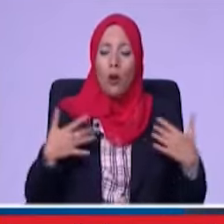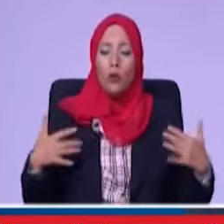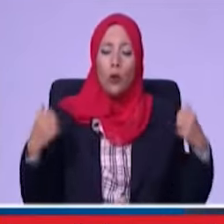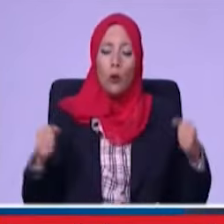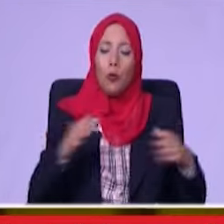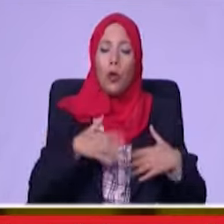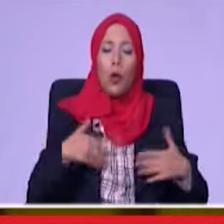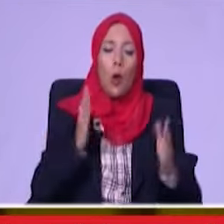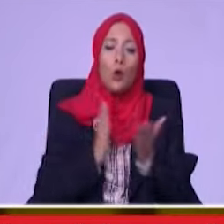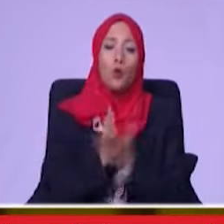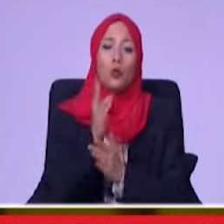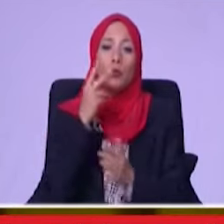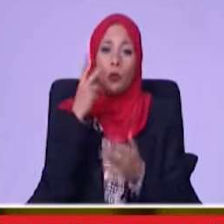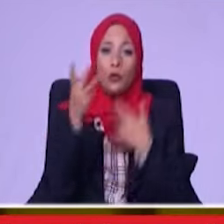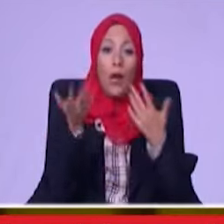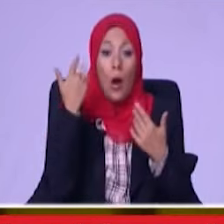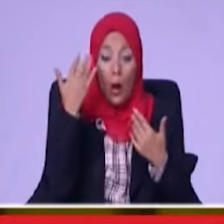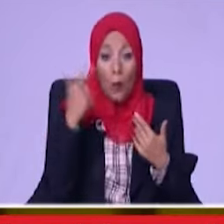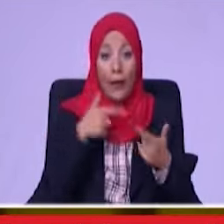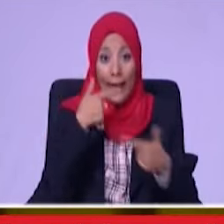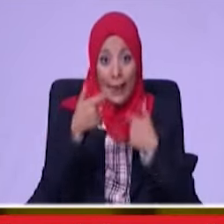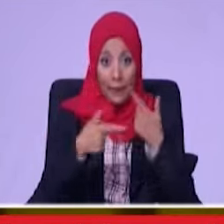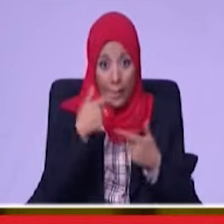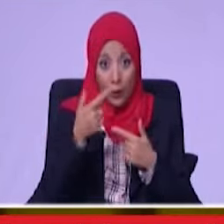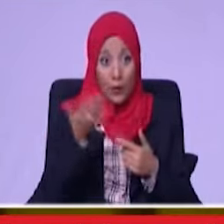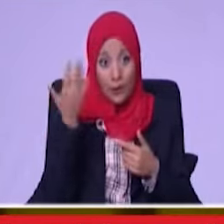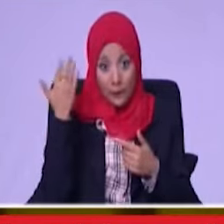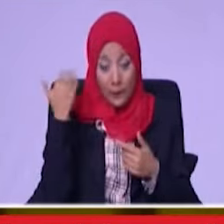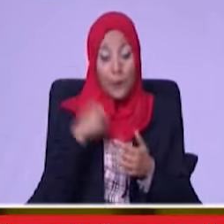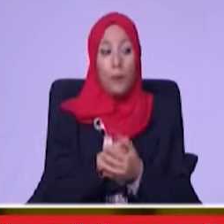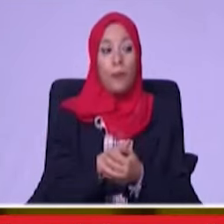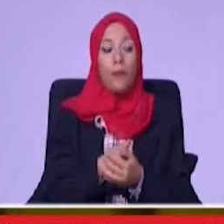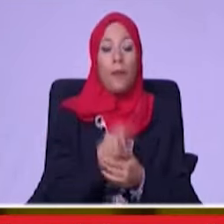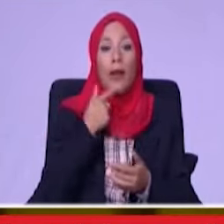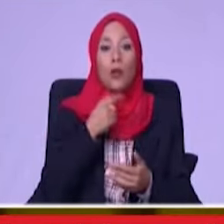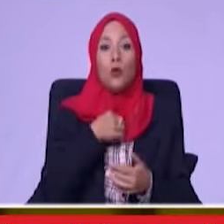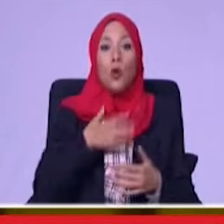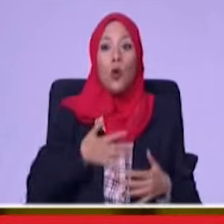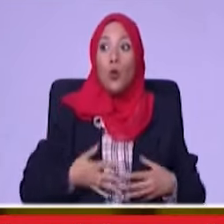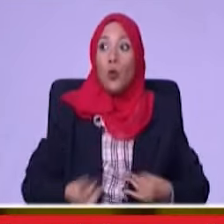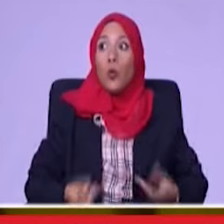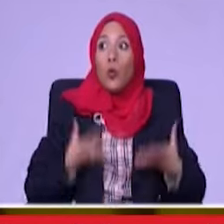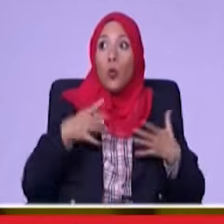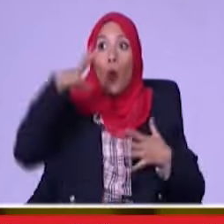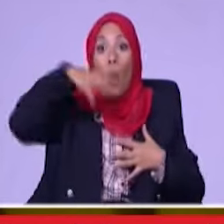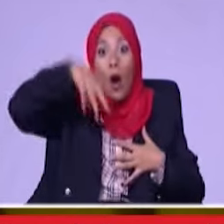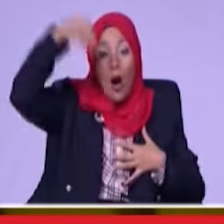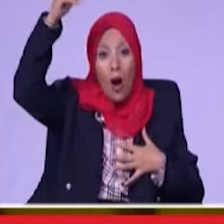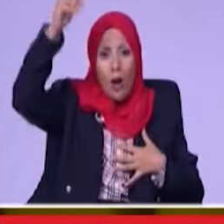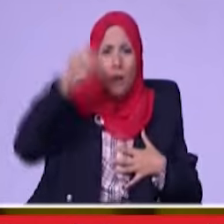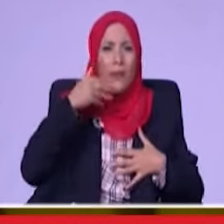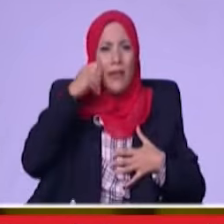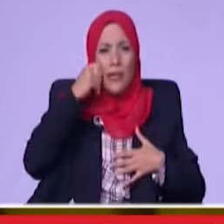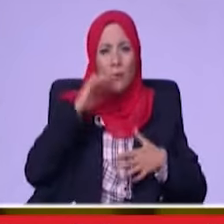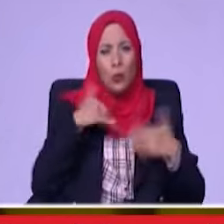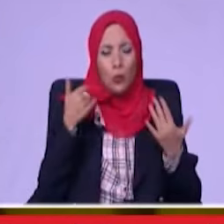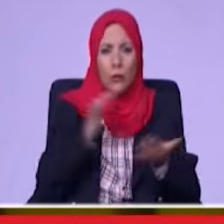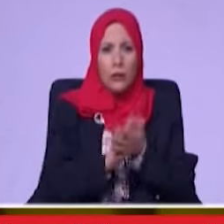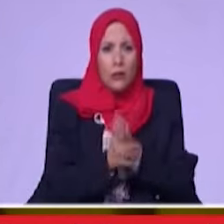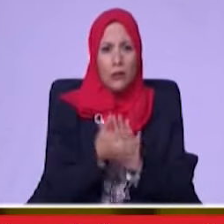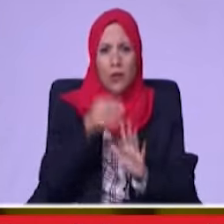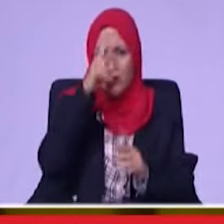اللقاء. تحدثنا في الحلقات الماضية عن عالم الروح، تحدثنا عن بعد الوفاة